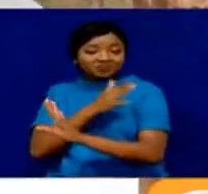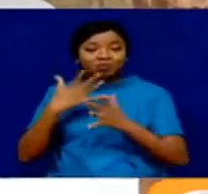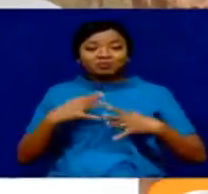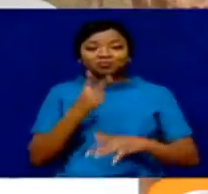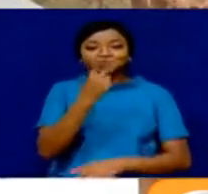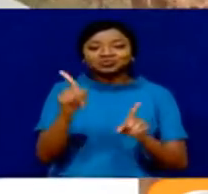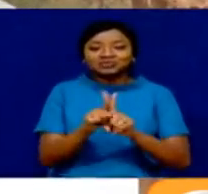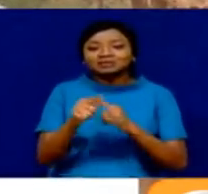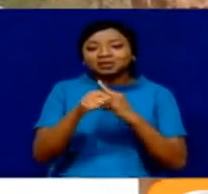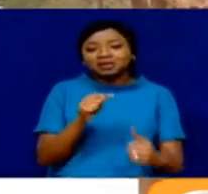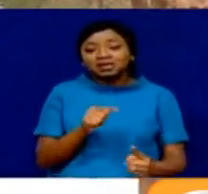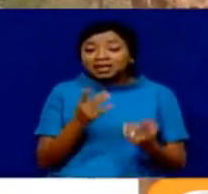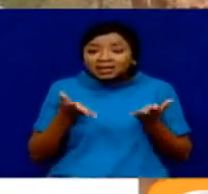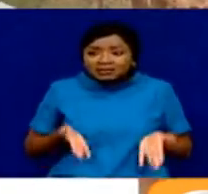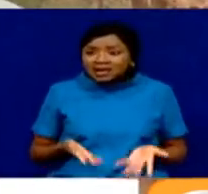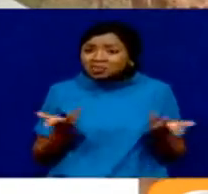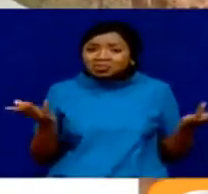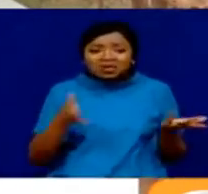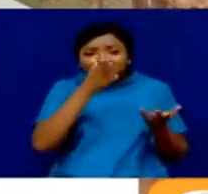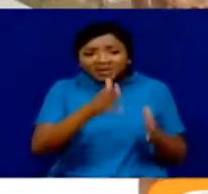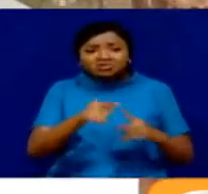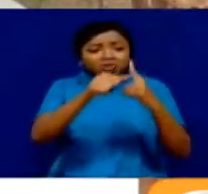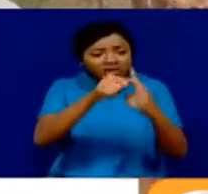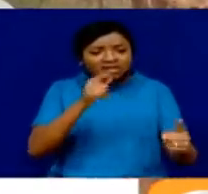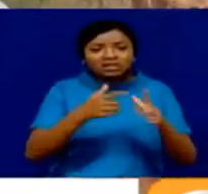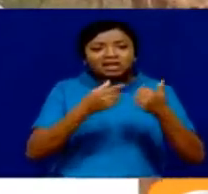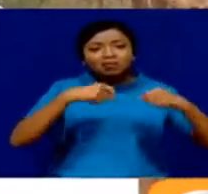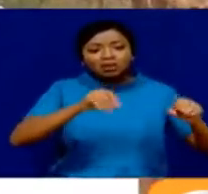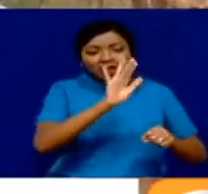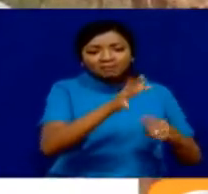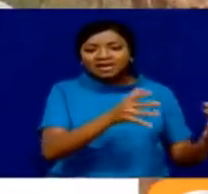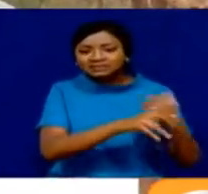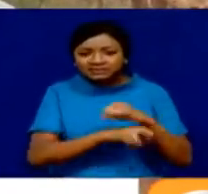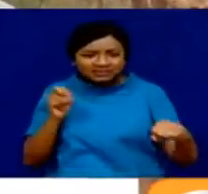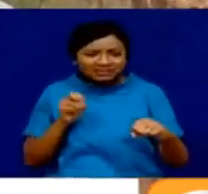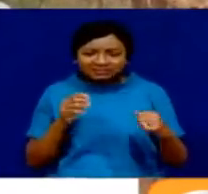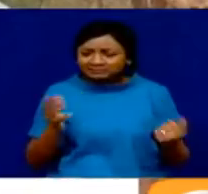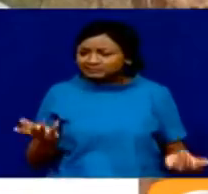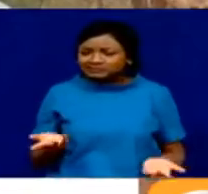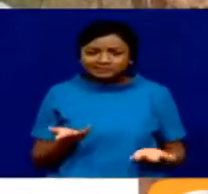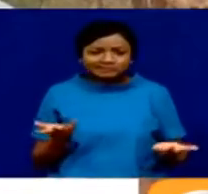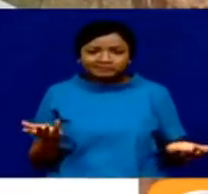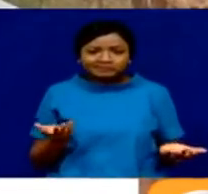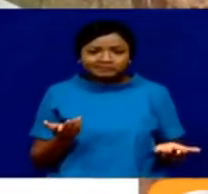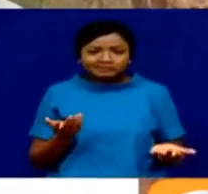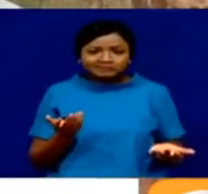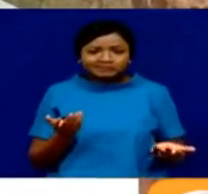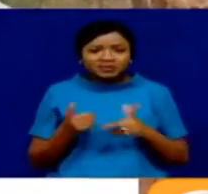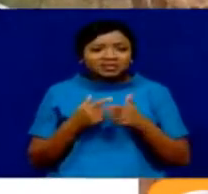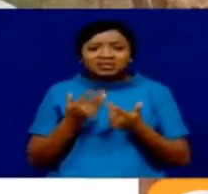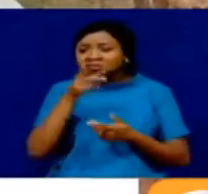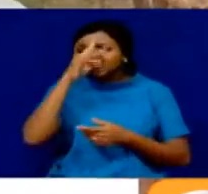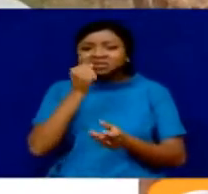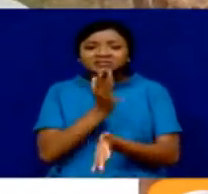Yusa ikifika mahali mtu anauawa na pikipiki yake inachukuliwa na inaenda hivyo. Na kuna action yote